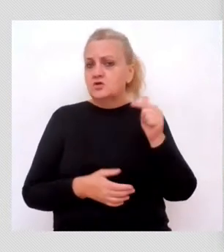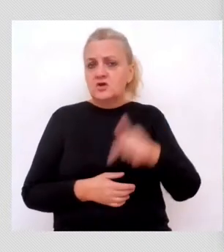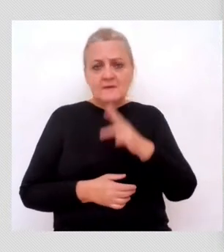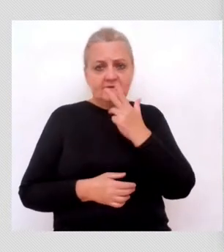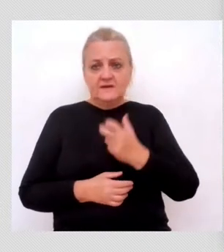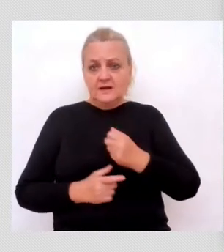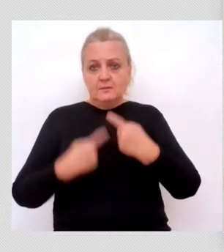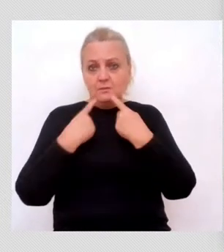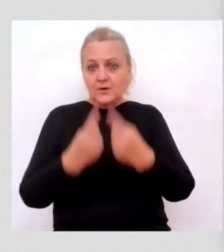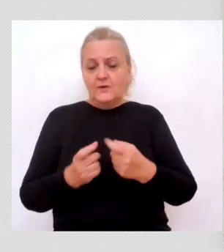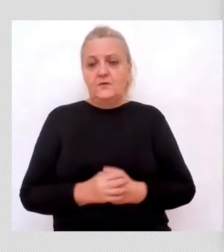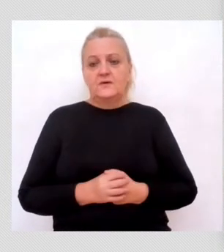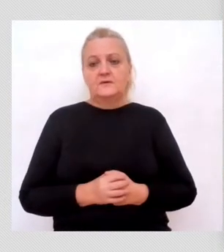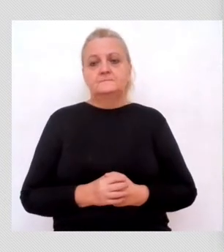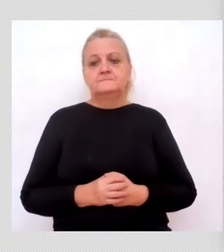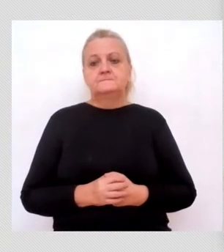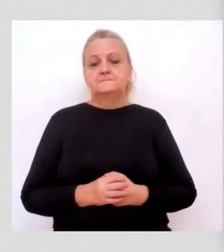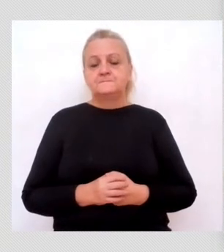mówić,